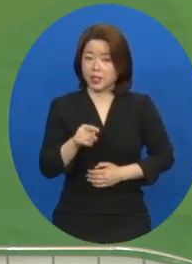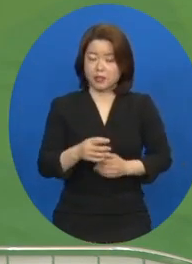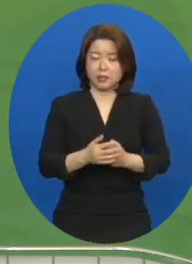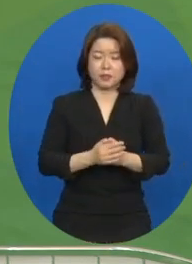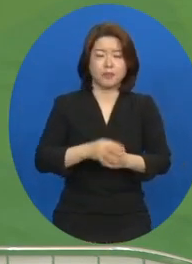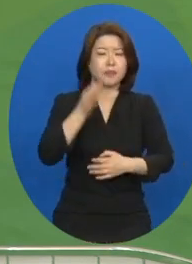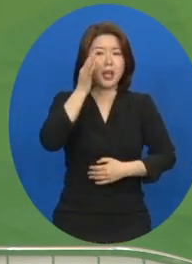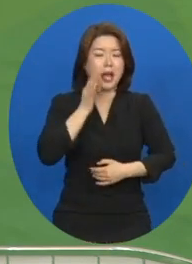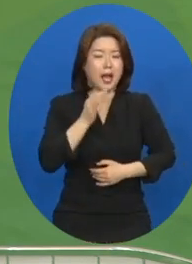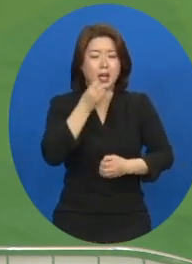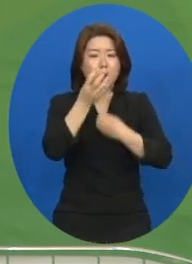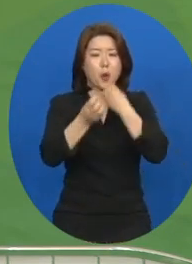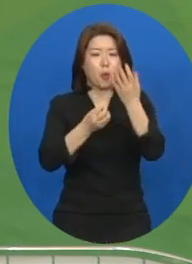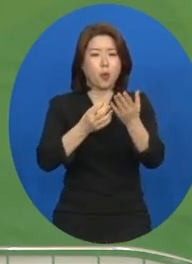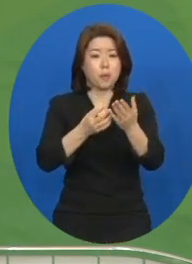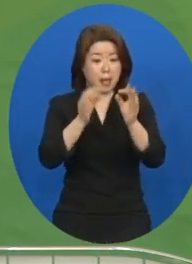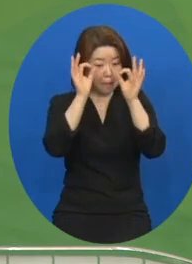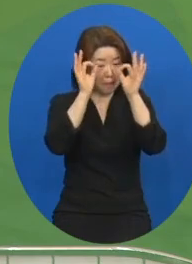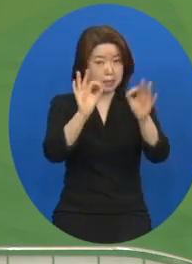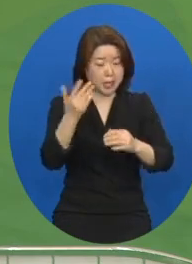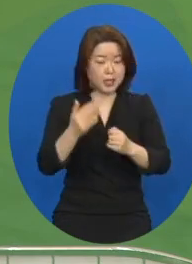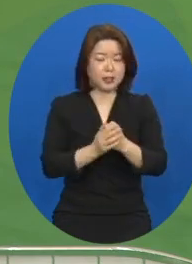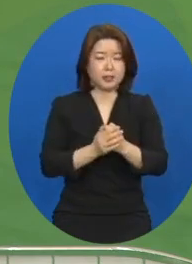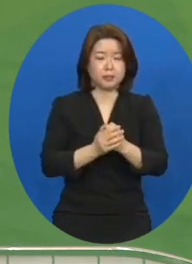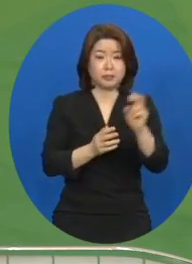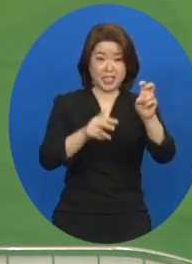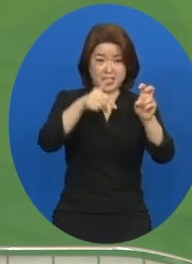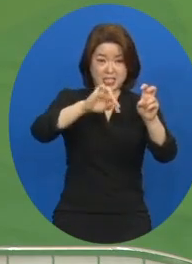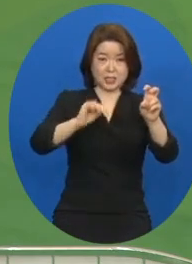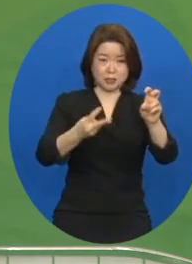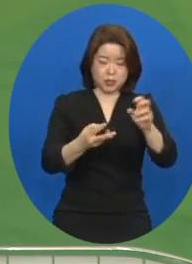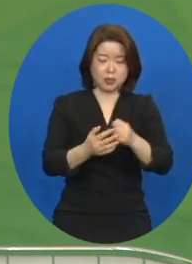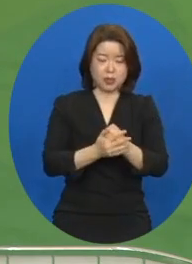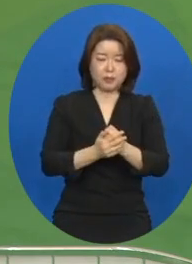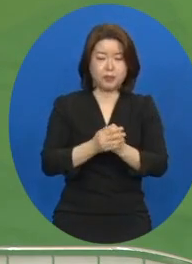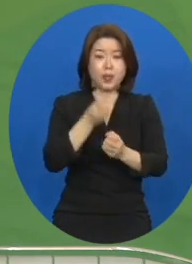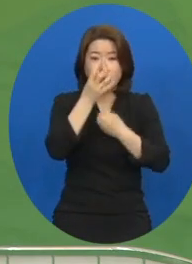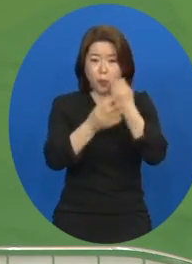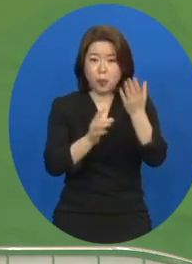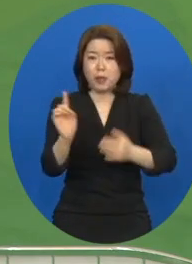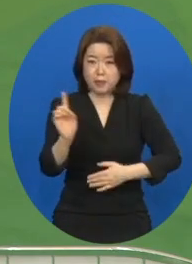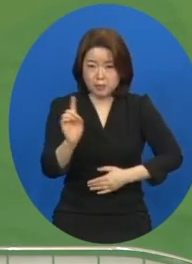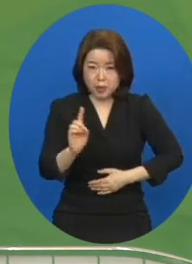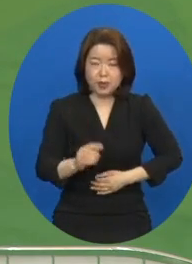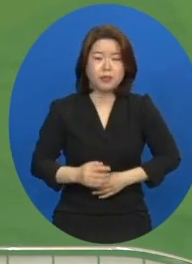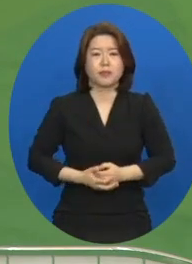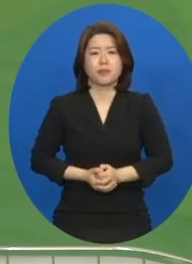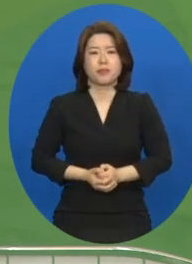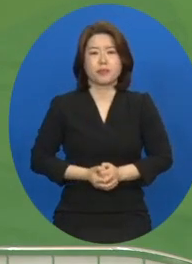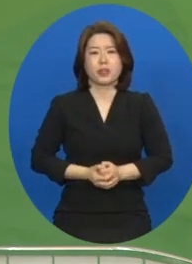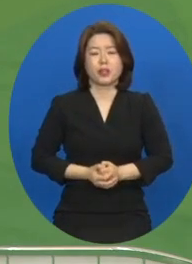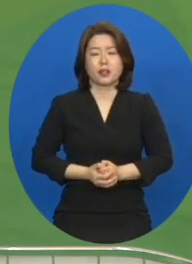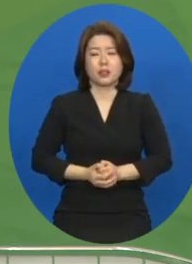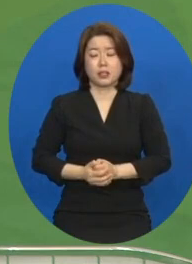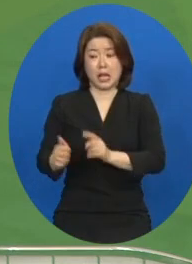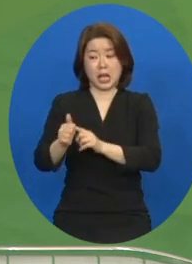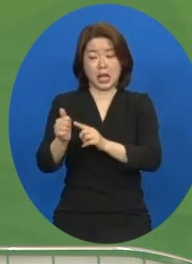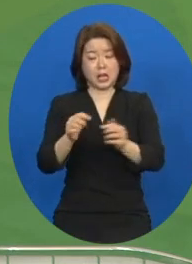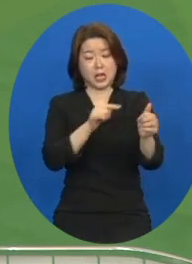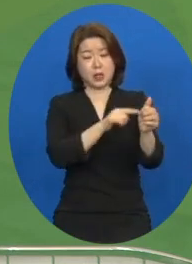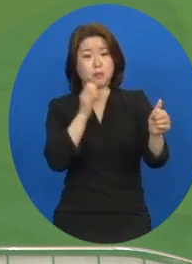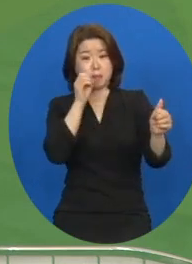아간의 고백을 들어볼 필요가 있습니다. 20절에 아간이 이렇게 고백합니다. 아간이 여호수아에게